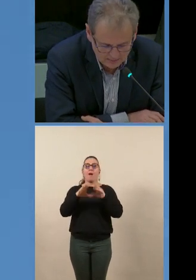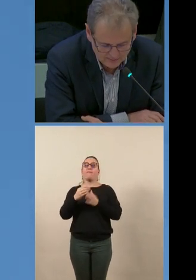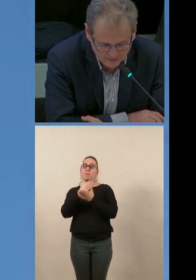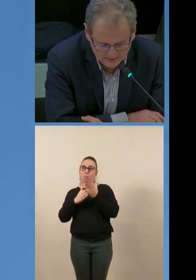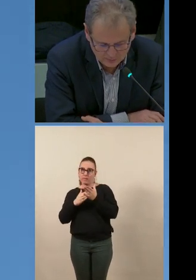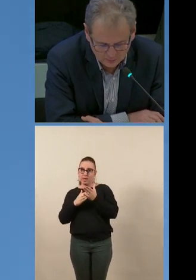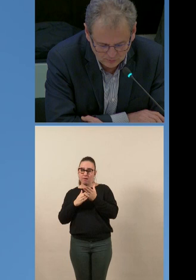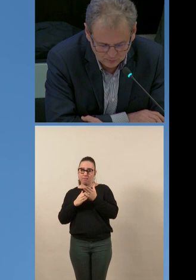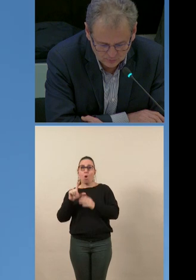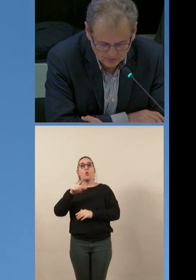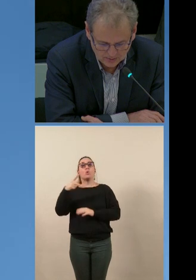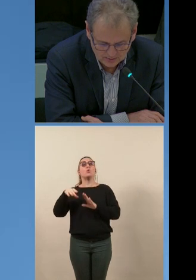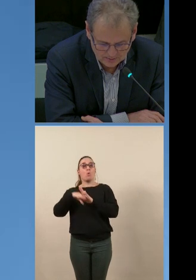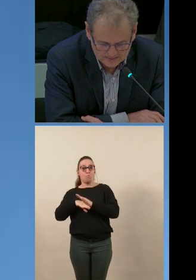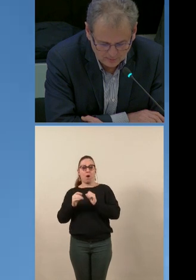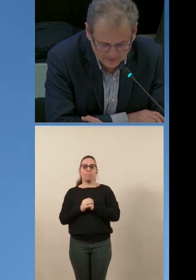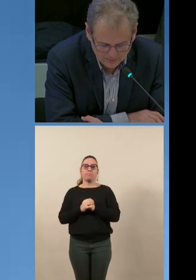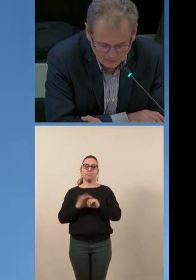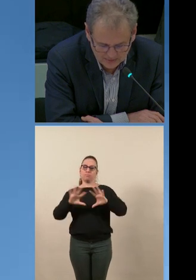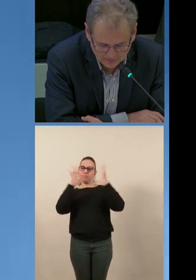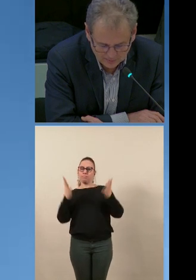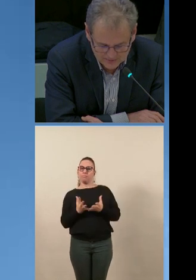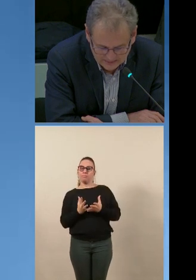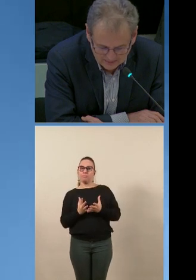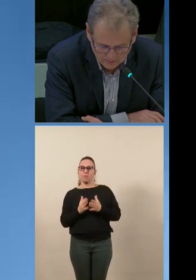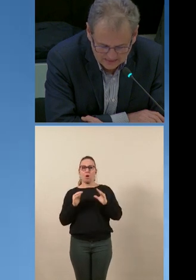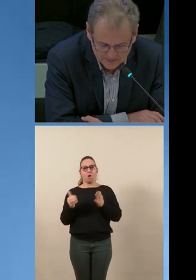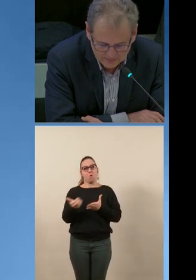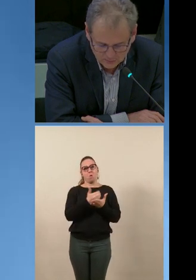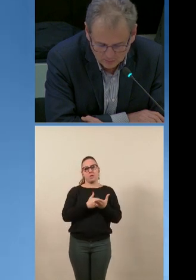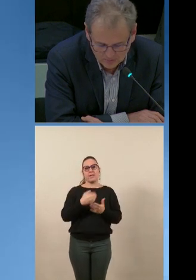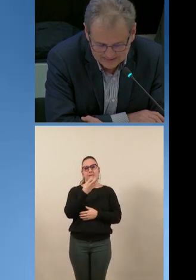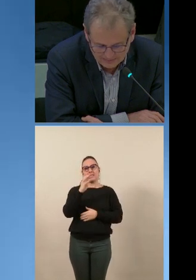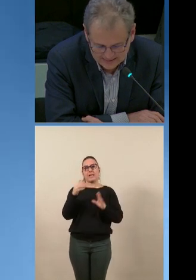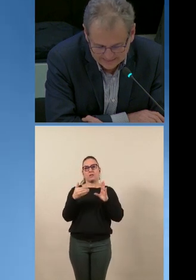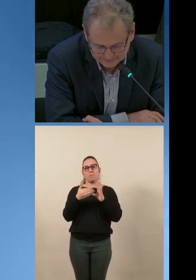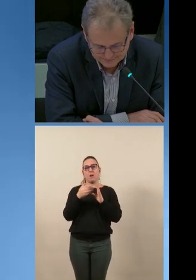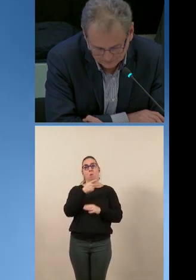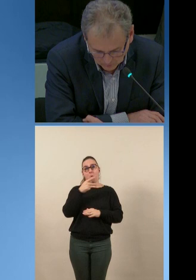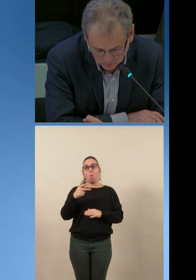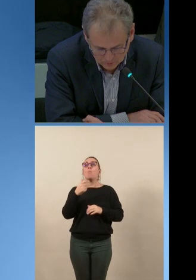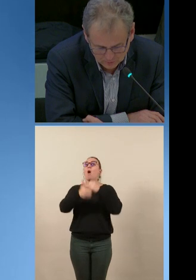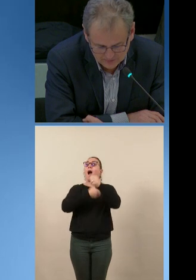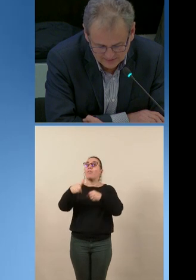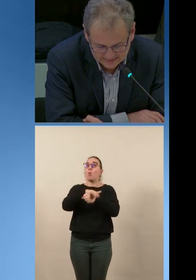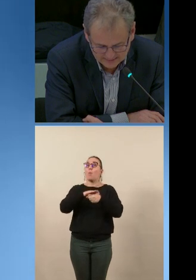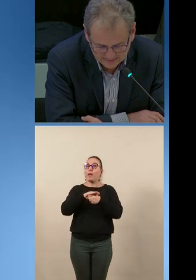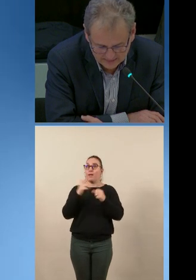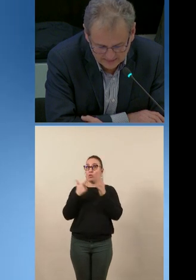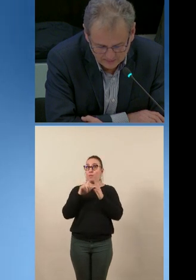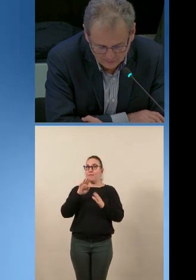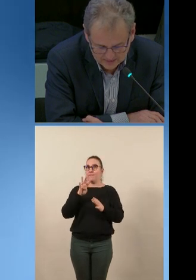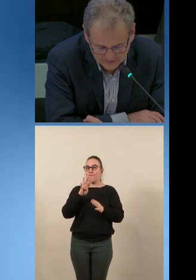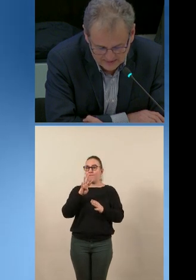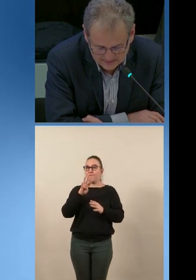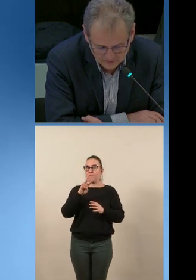repas inférieur à 2 € ça représente une moindre recette de 400000 € en année pleine en 2024